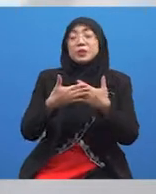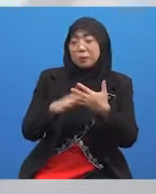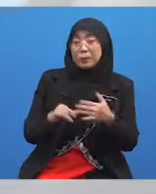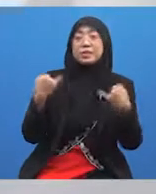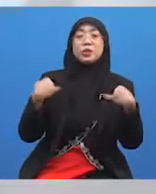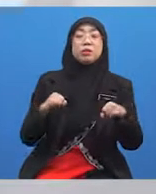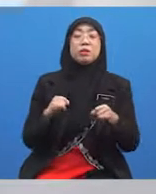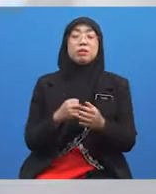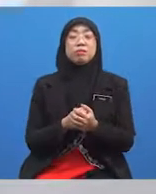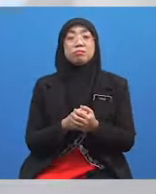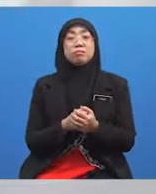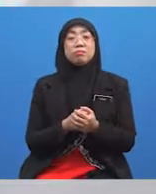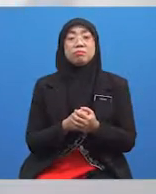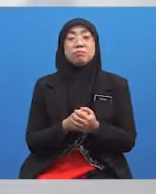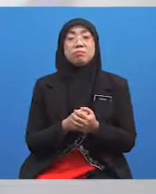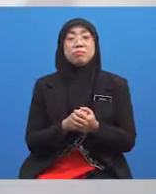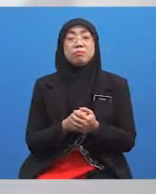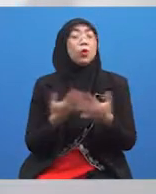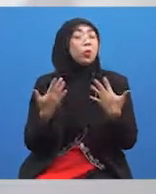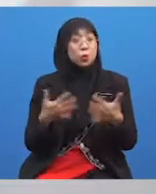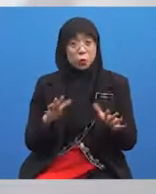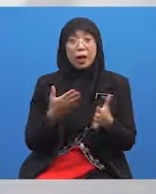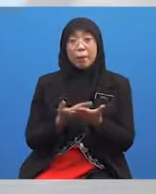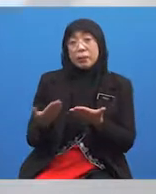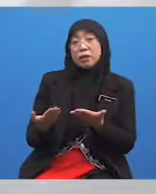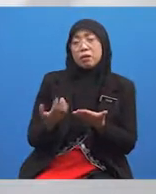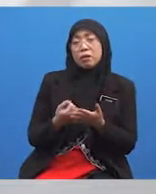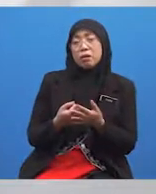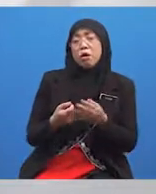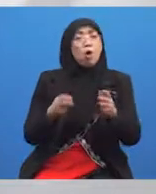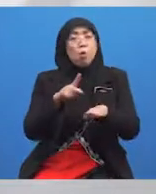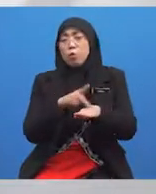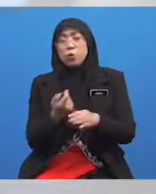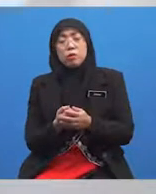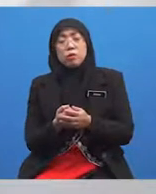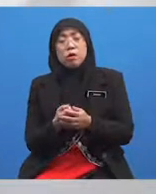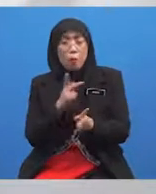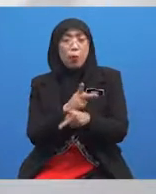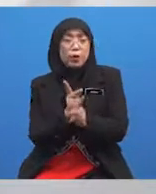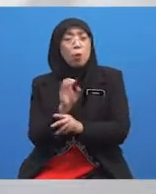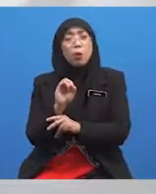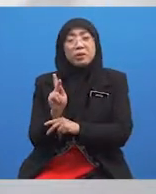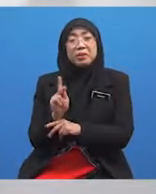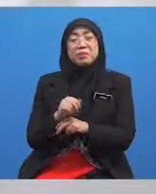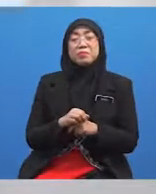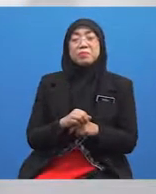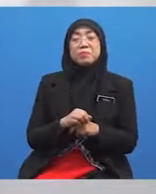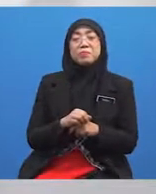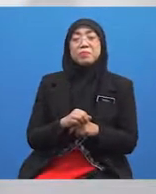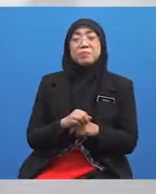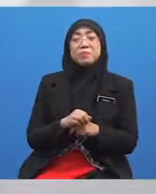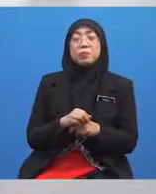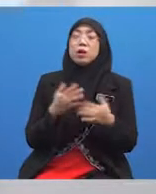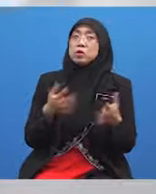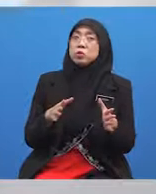balas selepas pembelian berdasarkan tahap kepuasan atau ketidakpuasan pembelian. Respon positif,